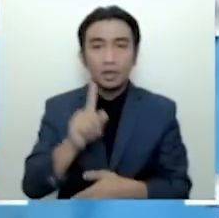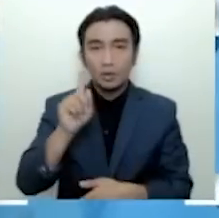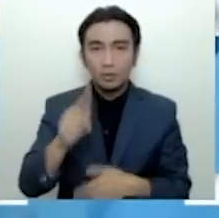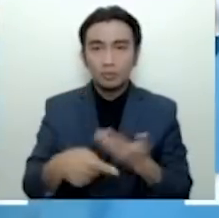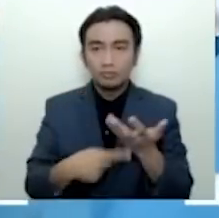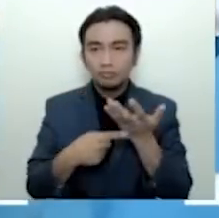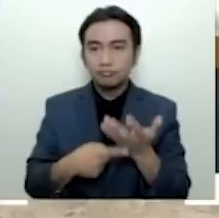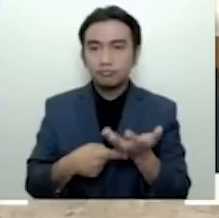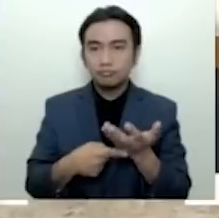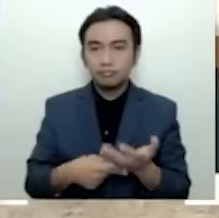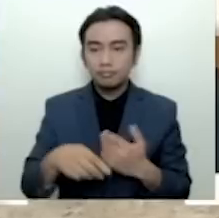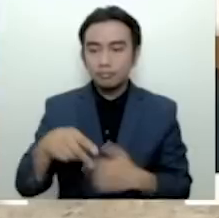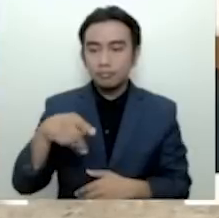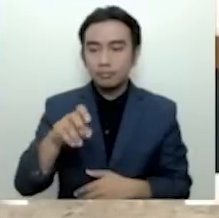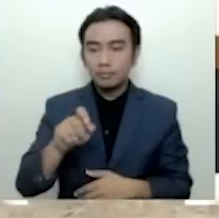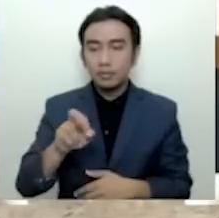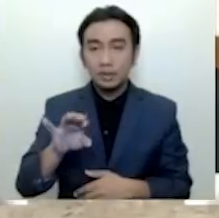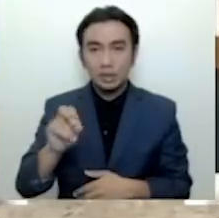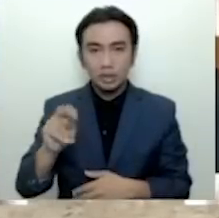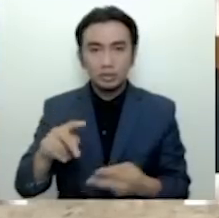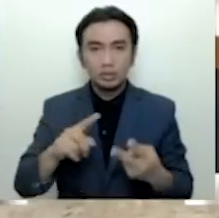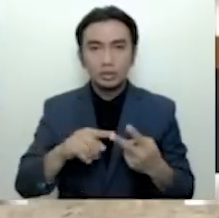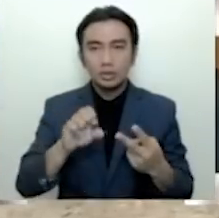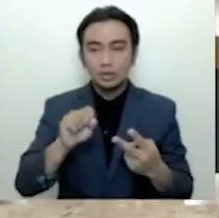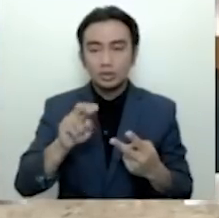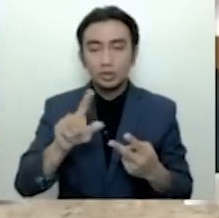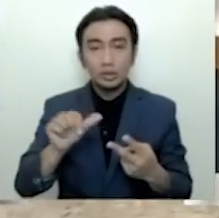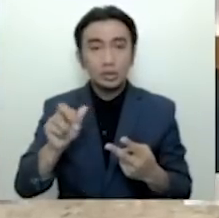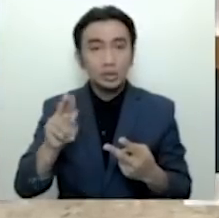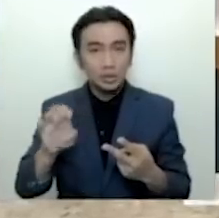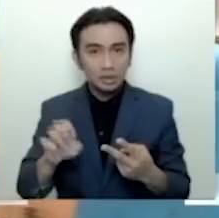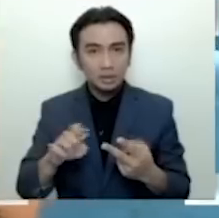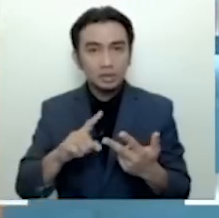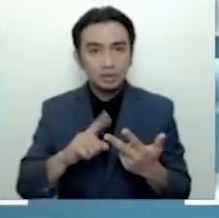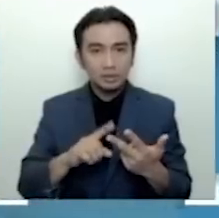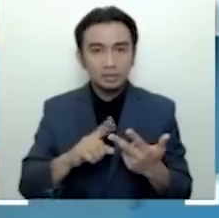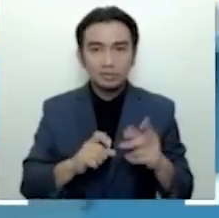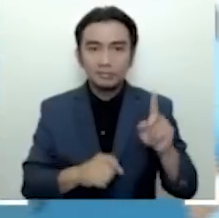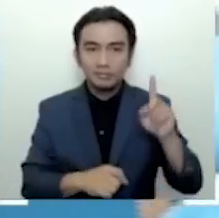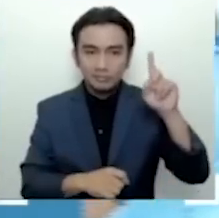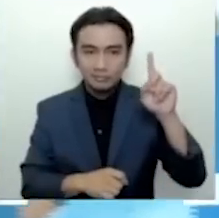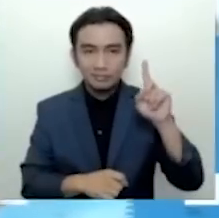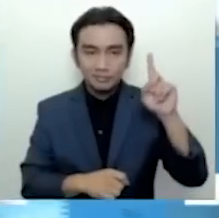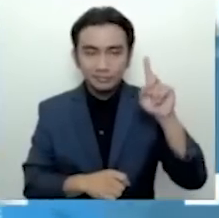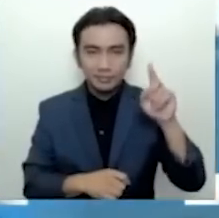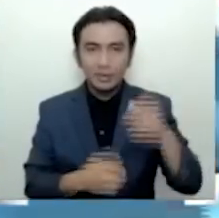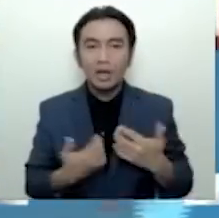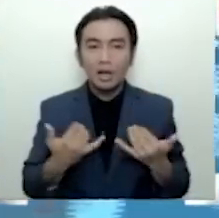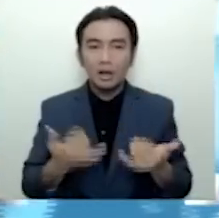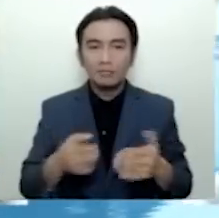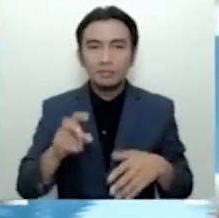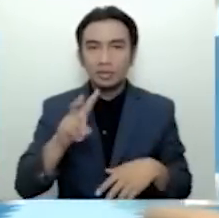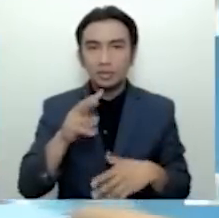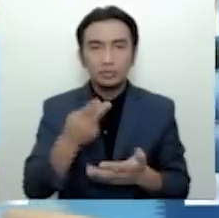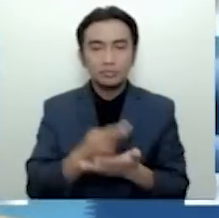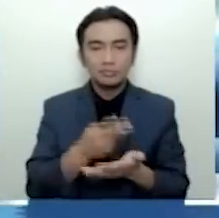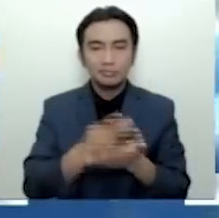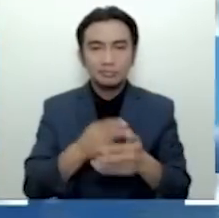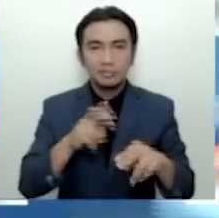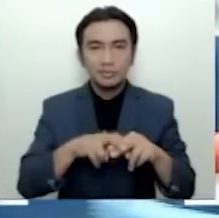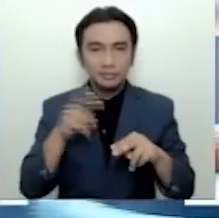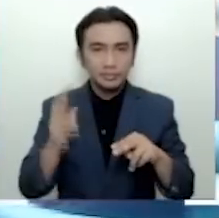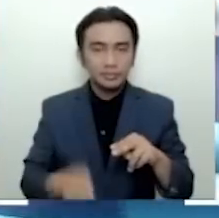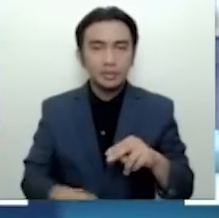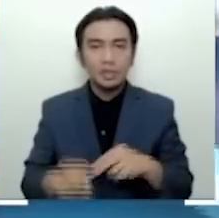Petron, Solane at Phoenix LPG Philippines. Katumbas siya ng higit 100 pisong bawas presyo sa kada 11 kilogram